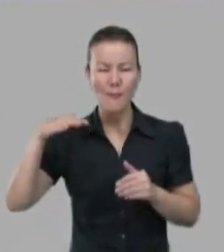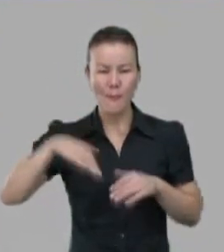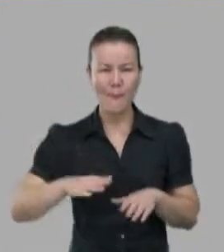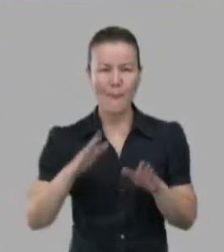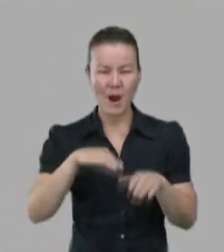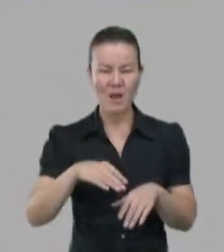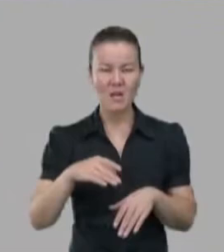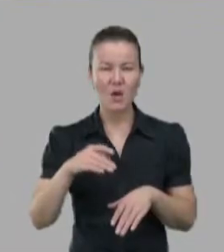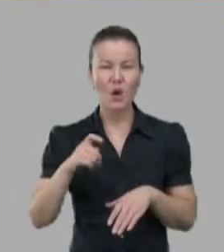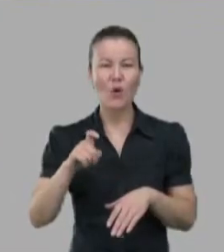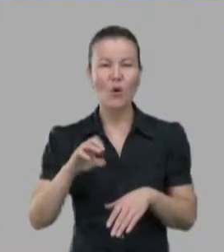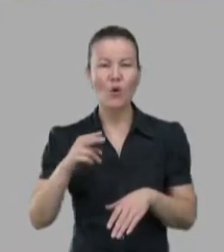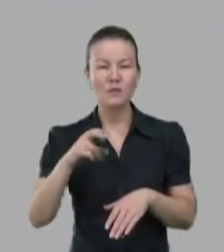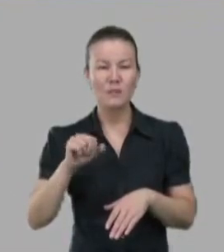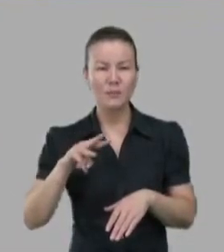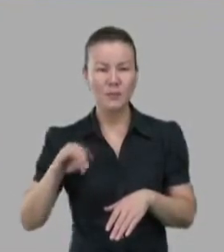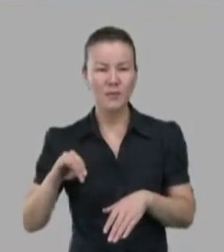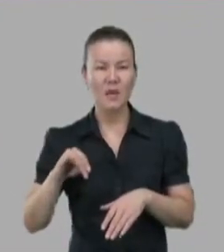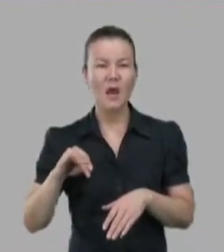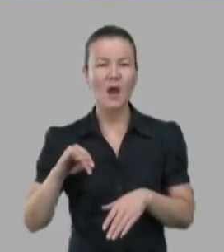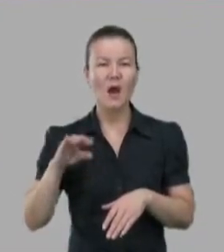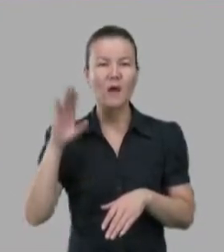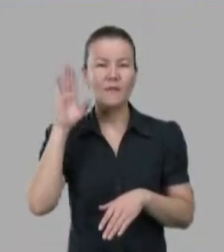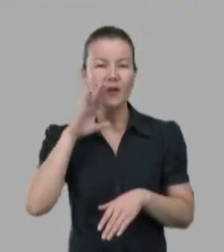водяной пустыней.